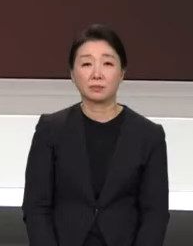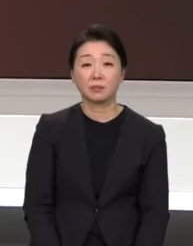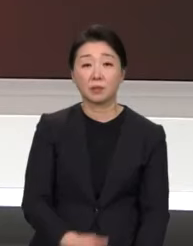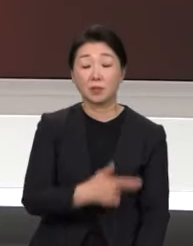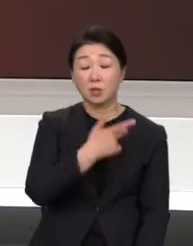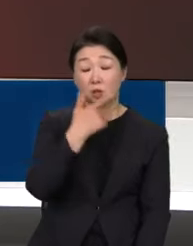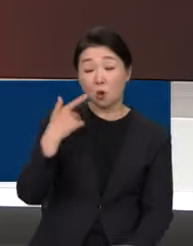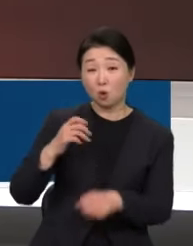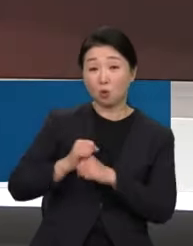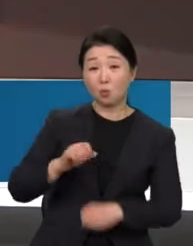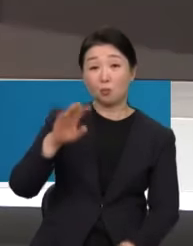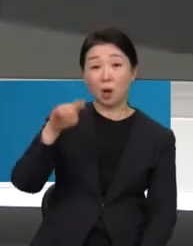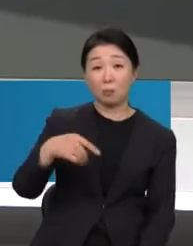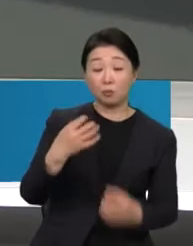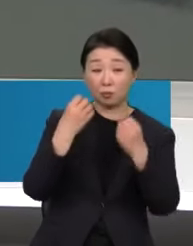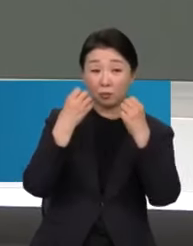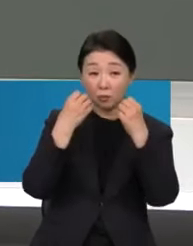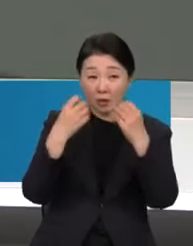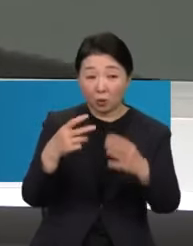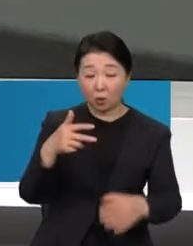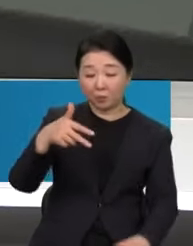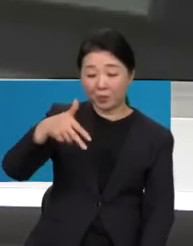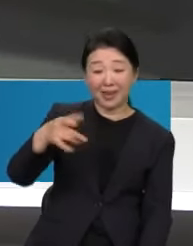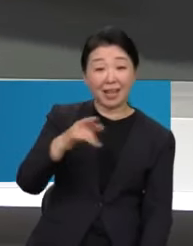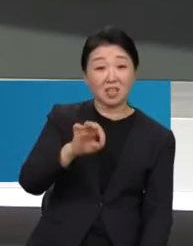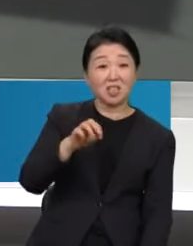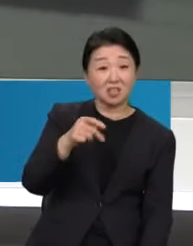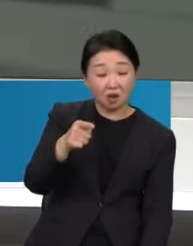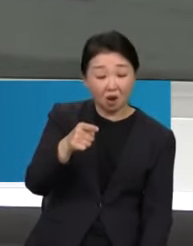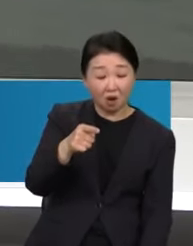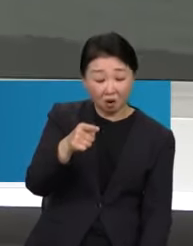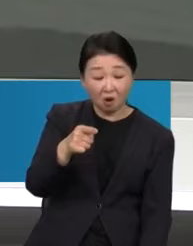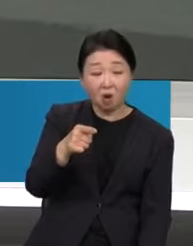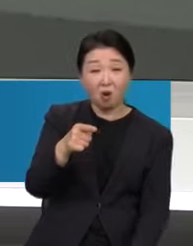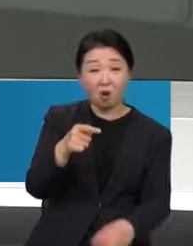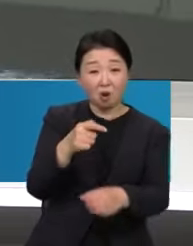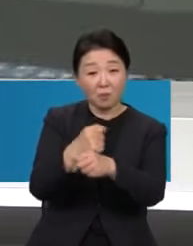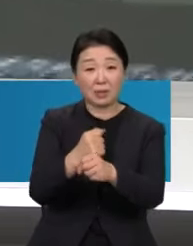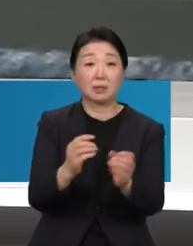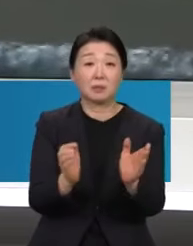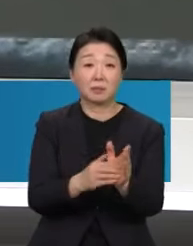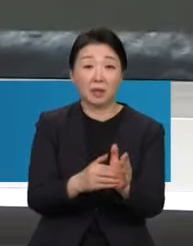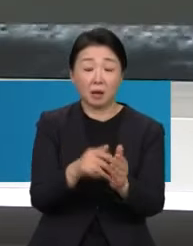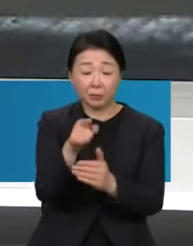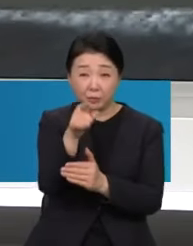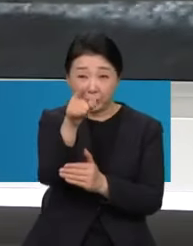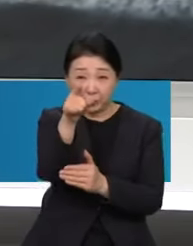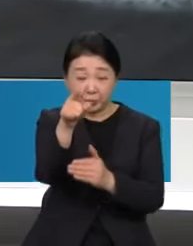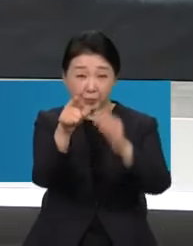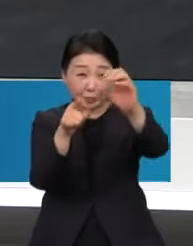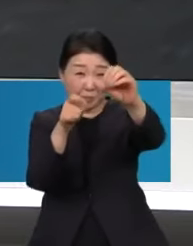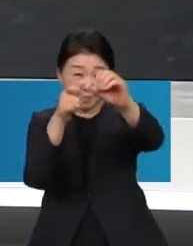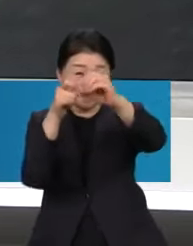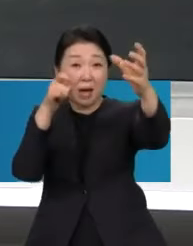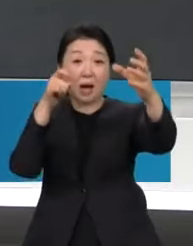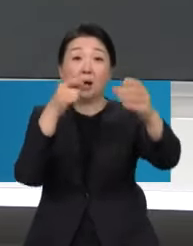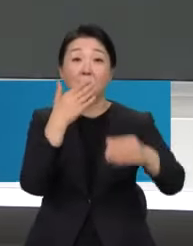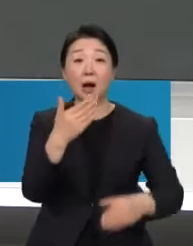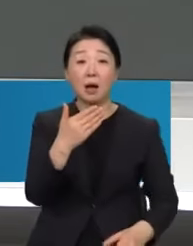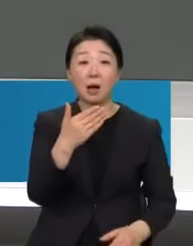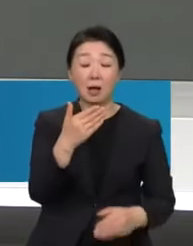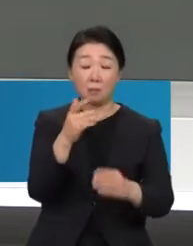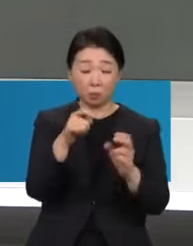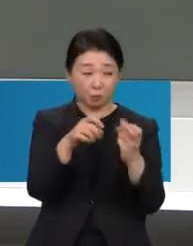영국 국방부가 새로운 레이저 무기를 공개했습니다. 붉은 레이저로 먼 거리 동전만한 표적도 요격할 수 있는데 보통 미사일